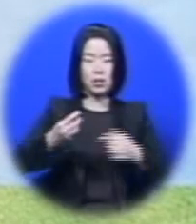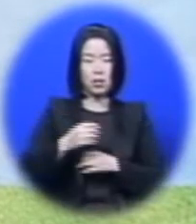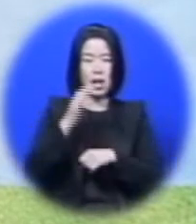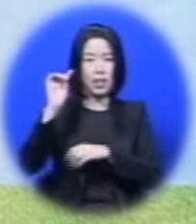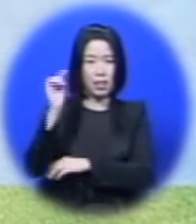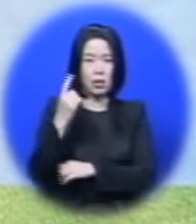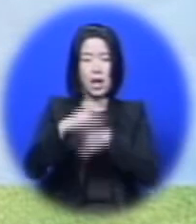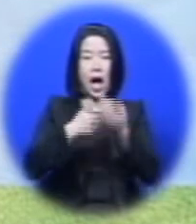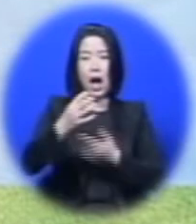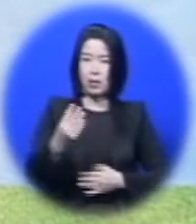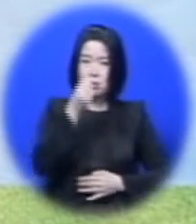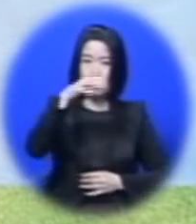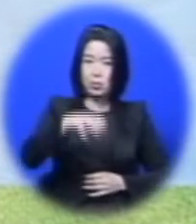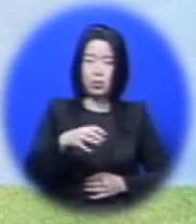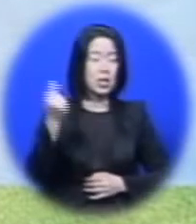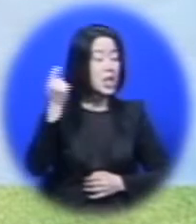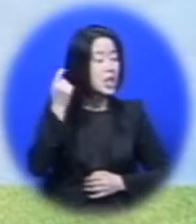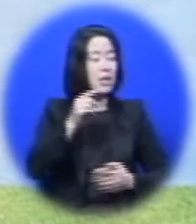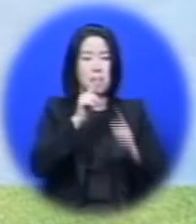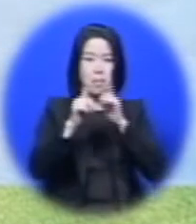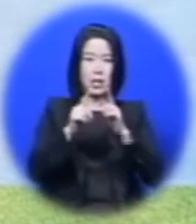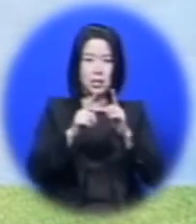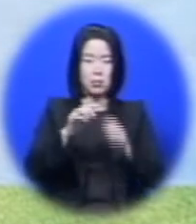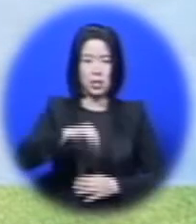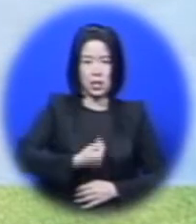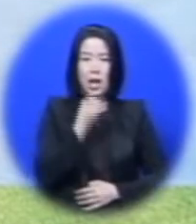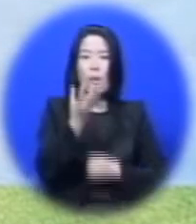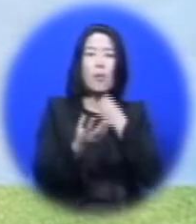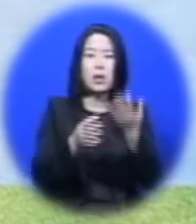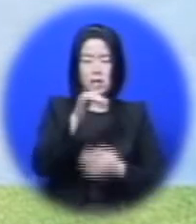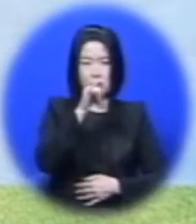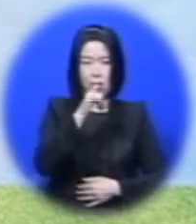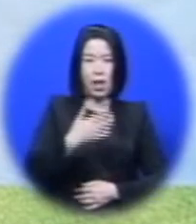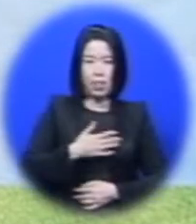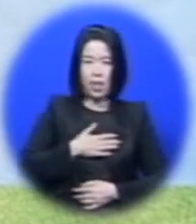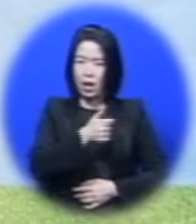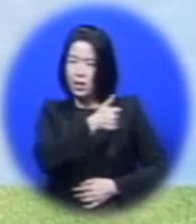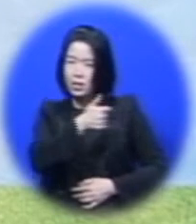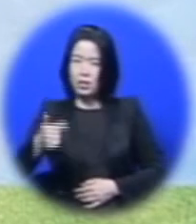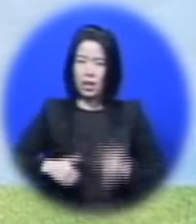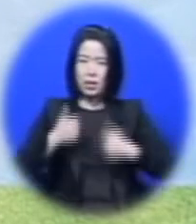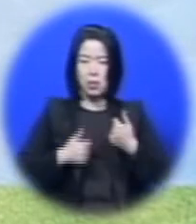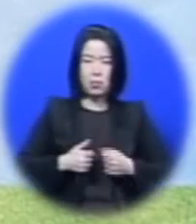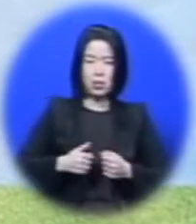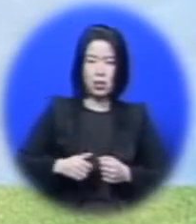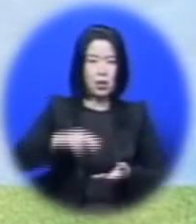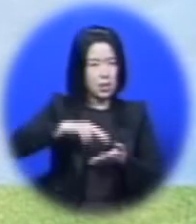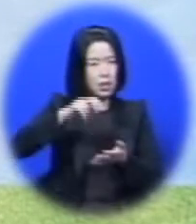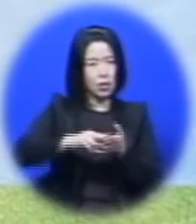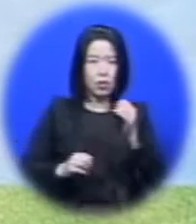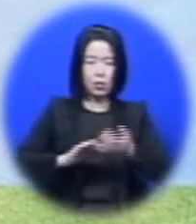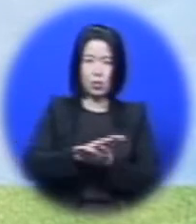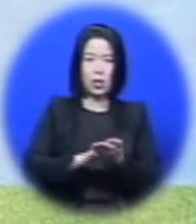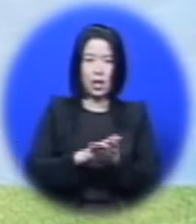하나님의 성소에서 들은 말씀을 그가 고백합니다. 내가 크게 기뻐하면서 뛰어놀겠다.